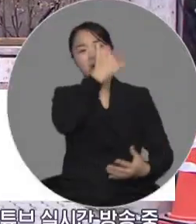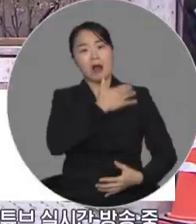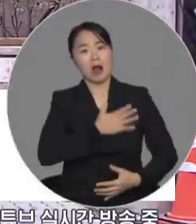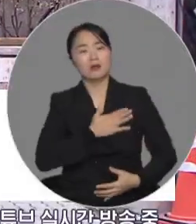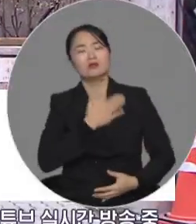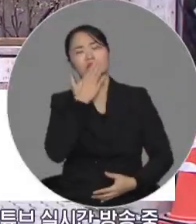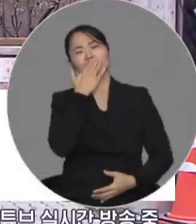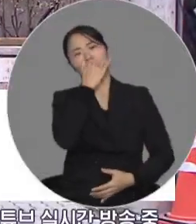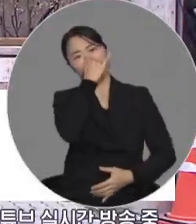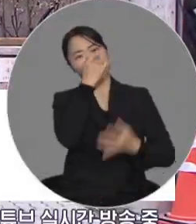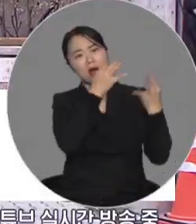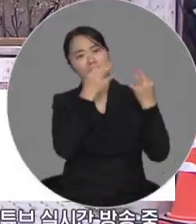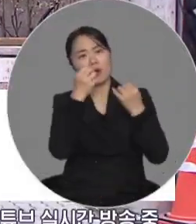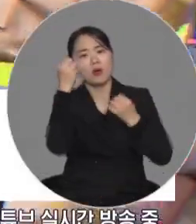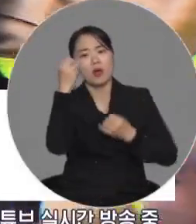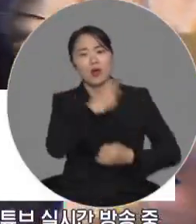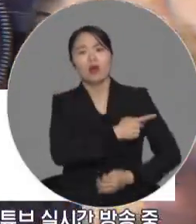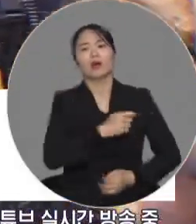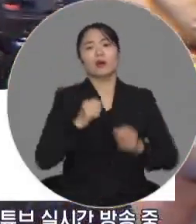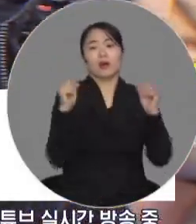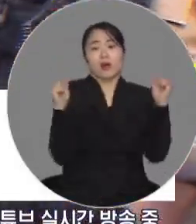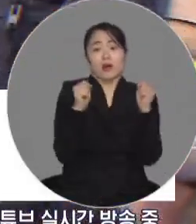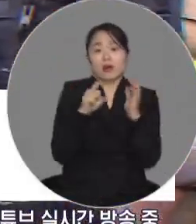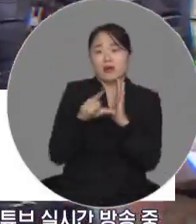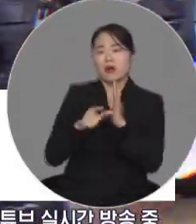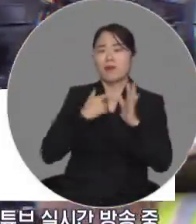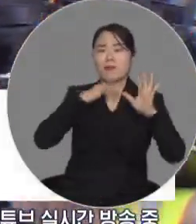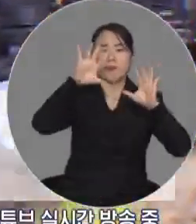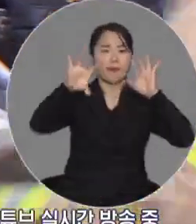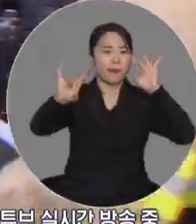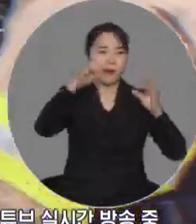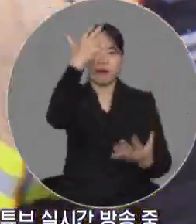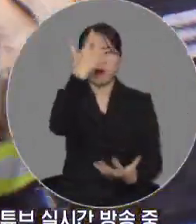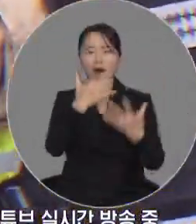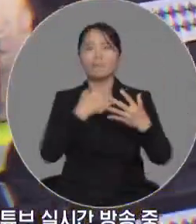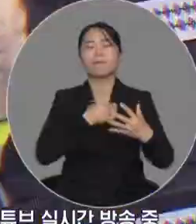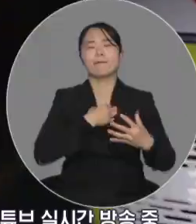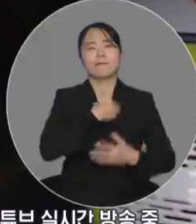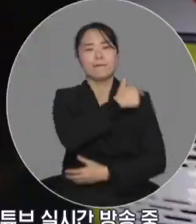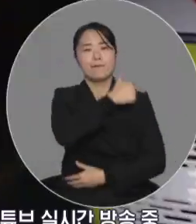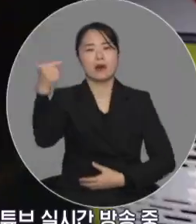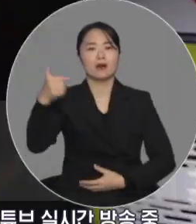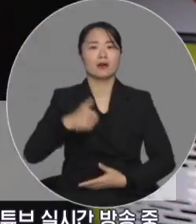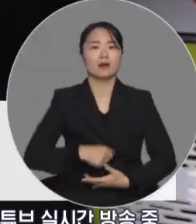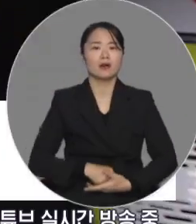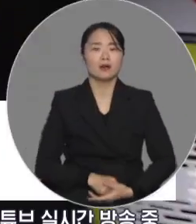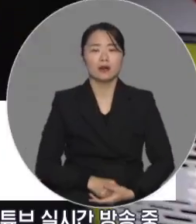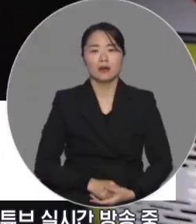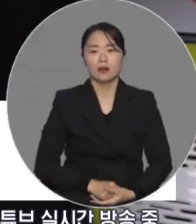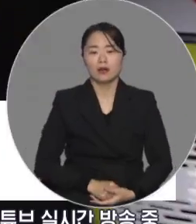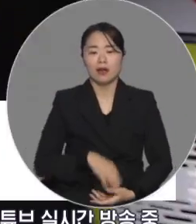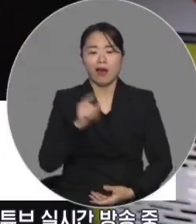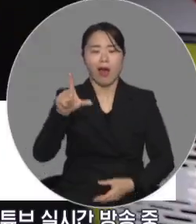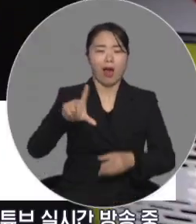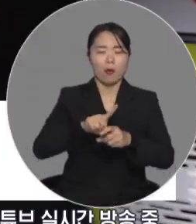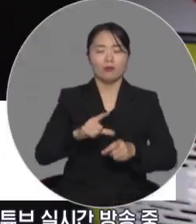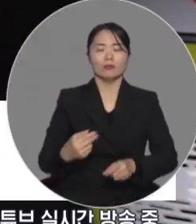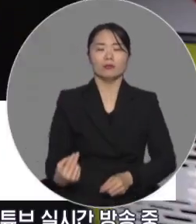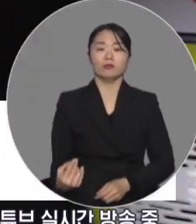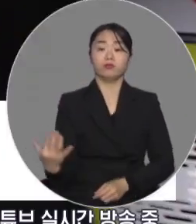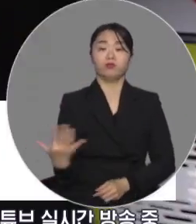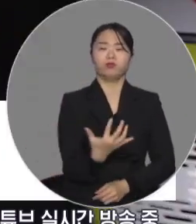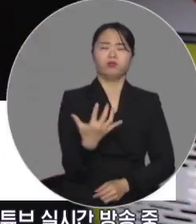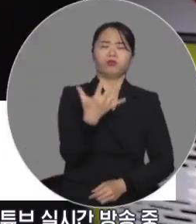데다가 겨울철엔 건조한 날씨까지 더해져 화재 위험이 커집니다. 고온의 불티뿐만 아니라 가스도 발생하기 때문에